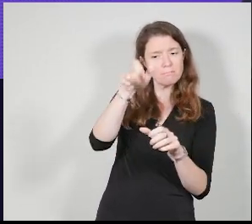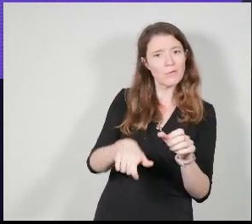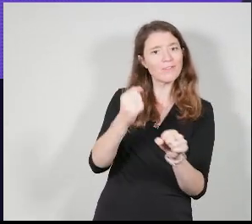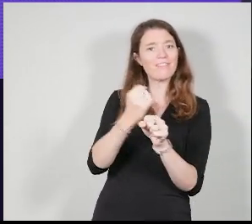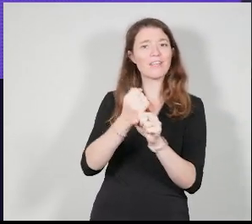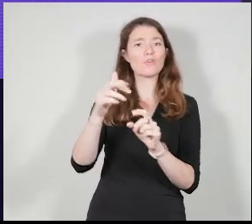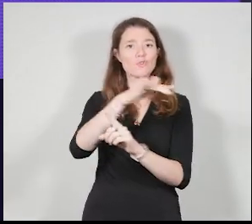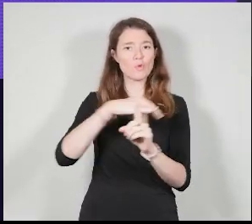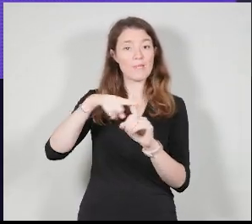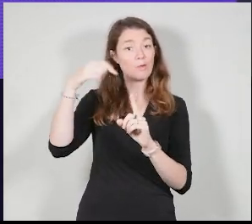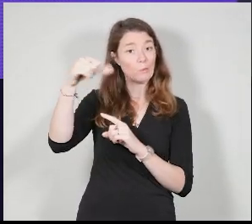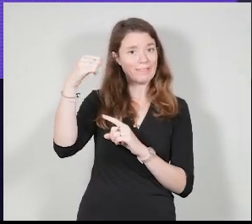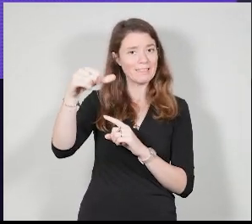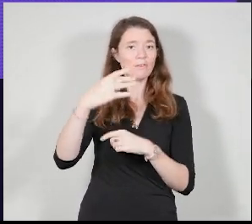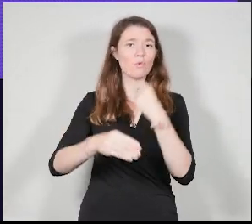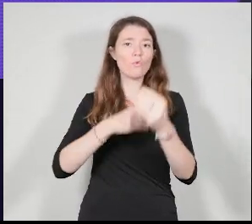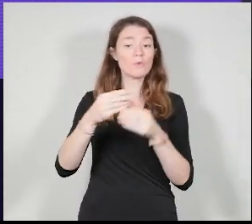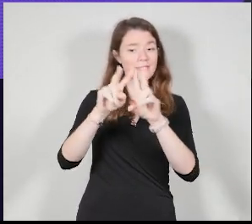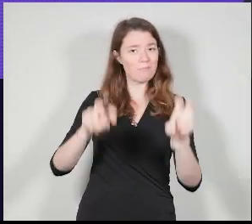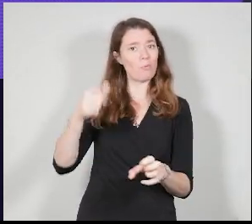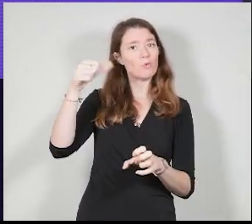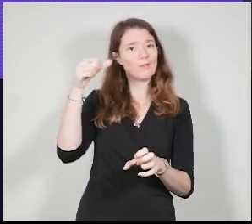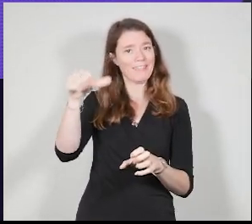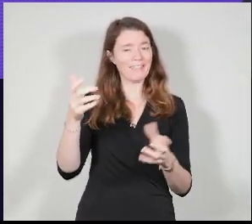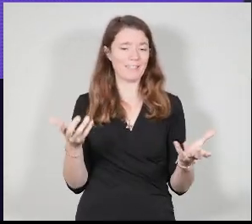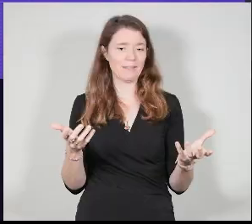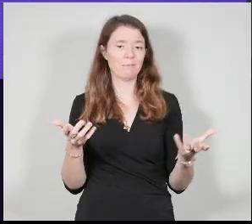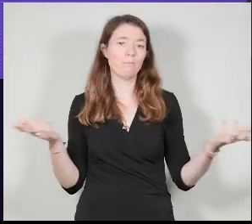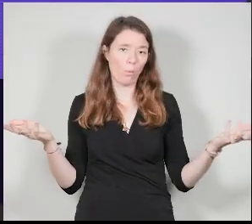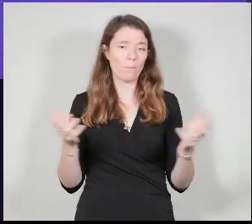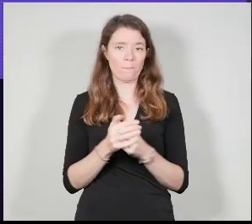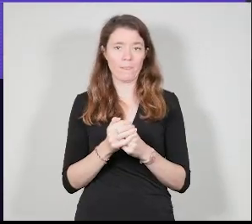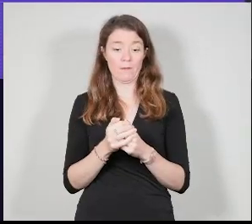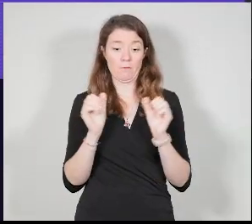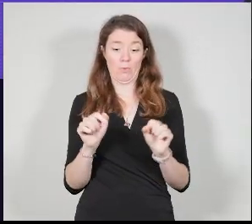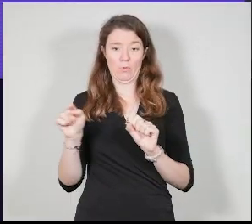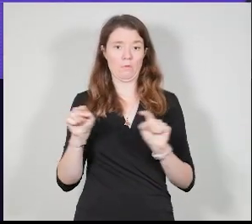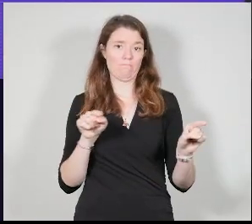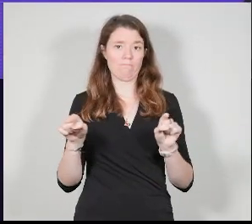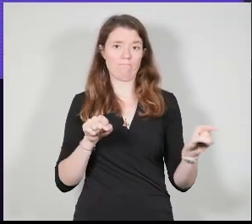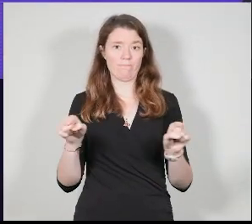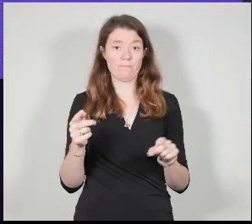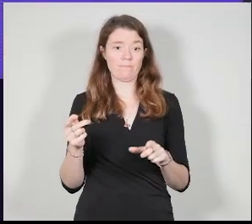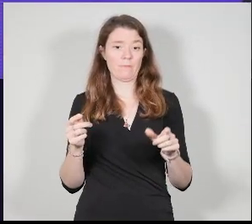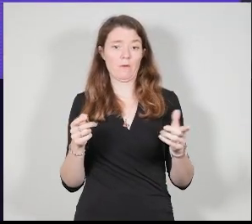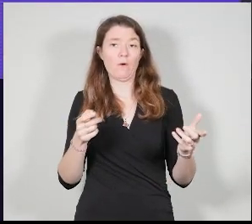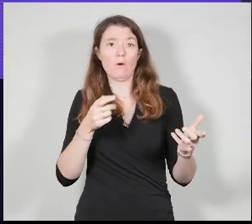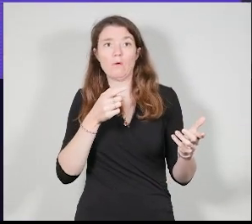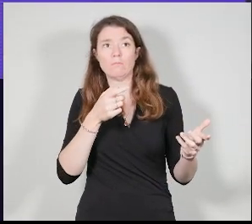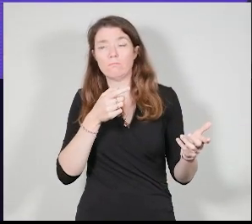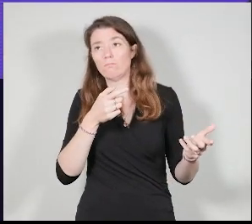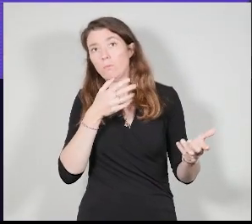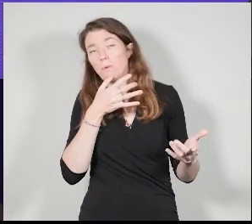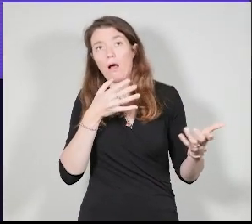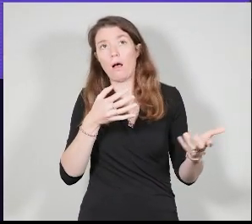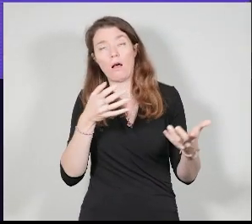social unique, ou d'un diplôme unique. Bon, là, il y a 2 points sur lesquels on ne pourra,